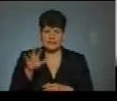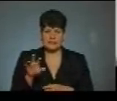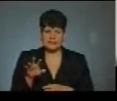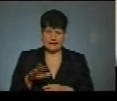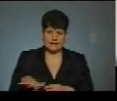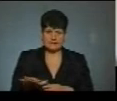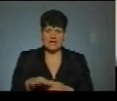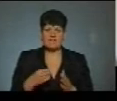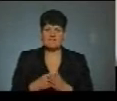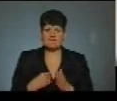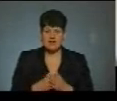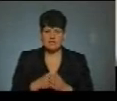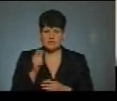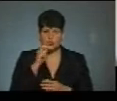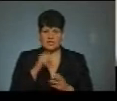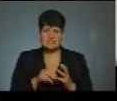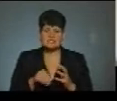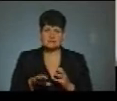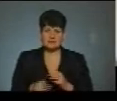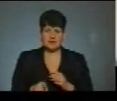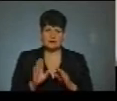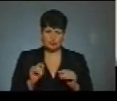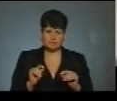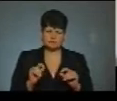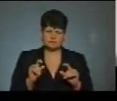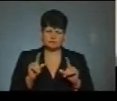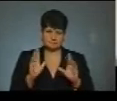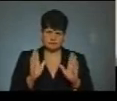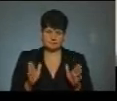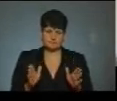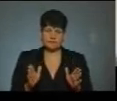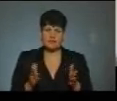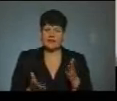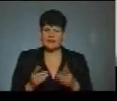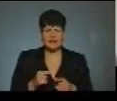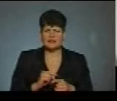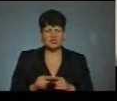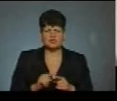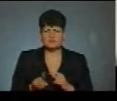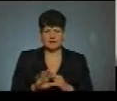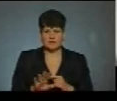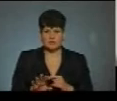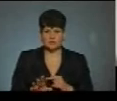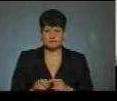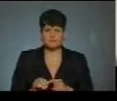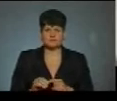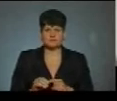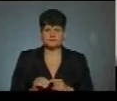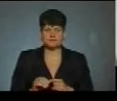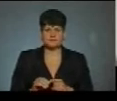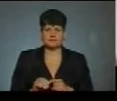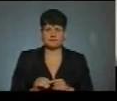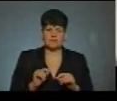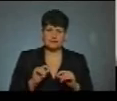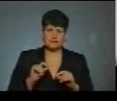Вартість української землі після відкриття ринку буде зростати, але не так швидко, як в умовах ліберального ринку. Тобто